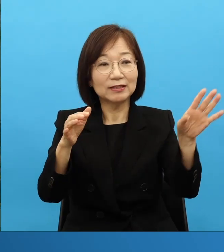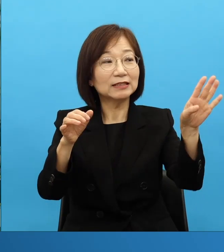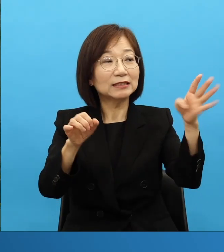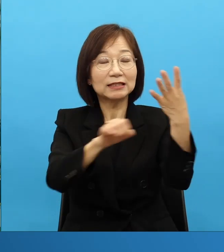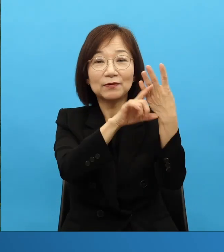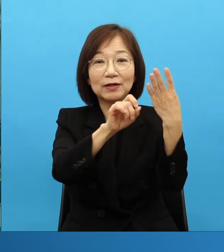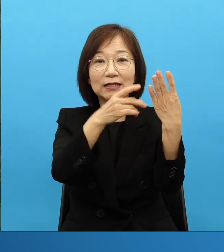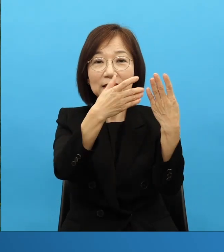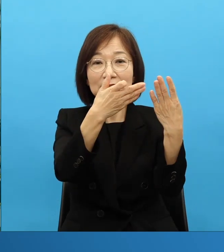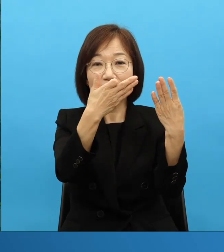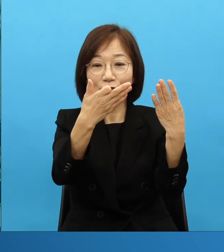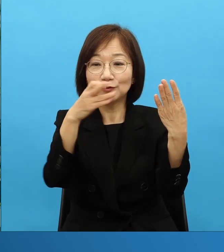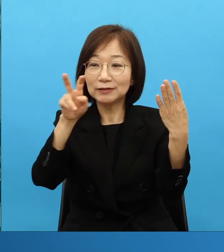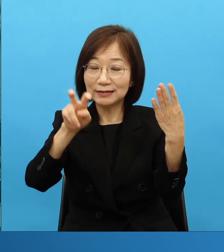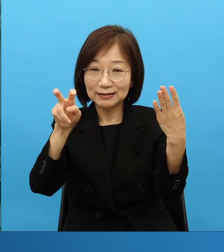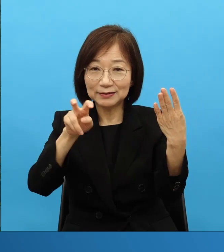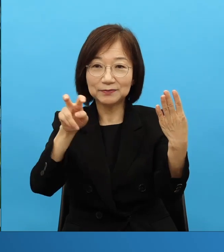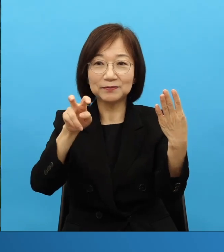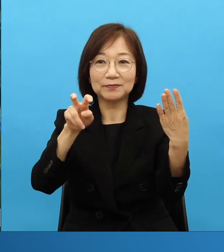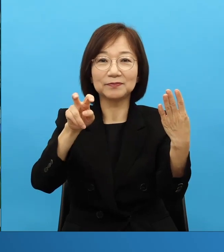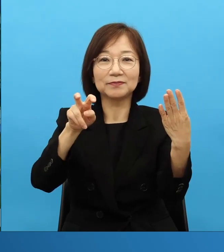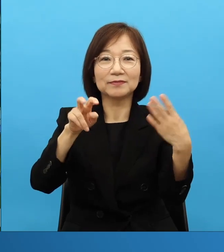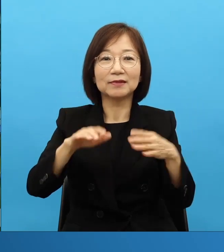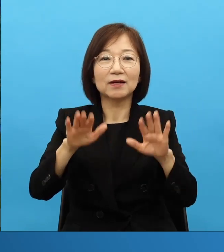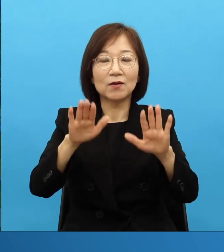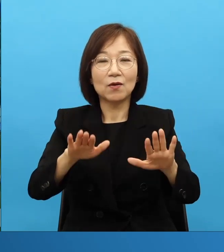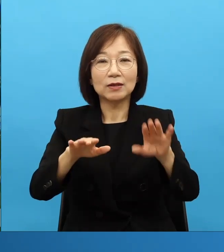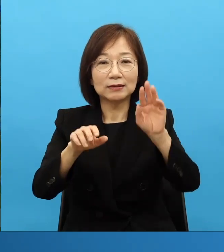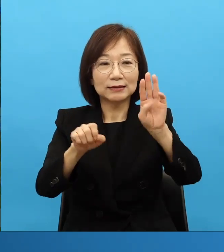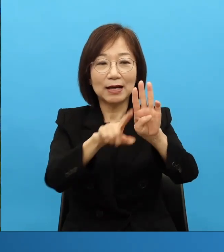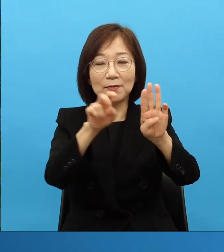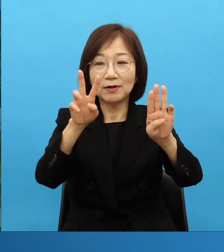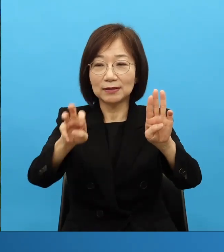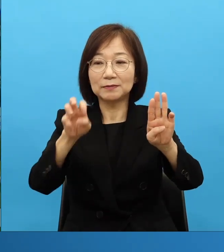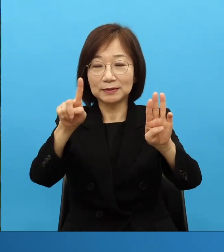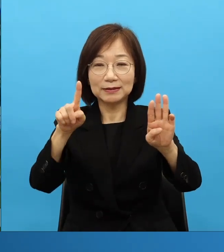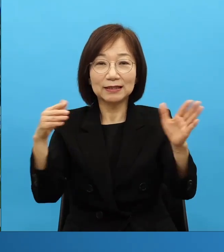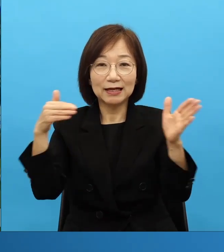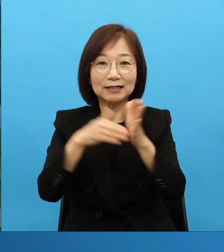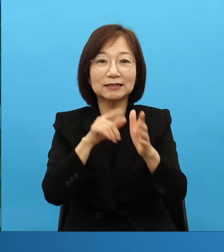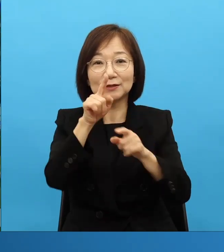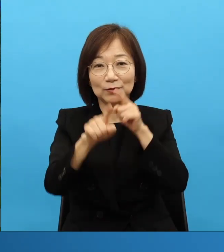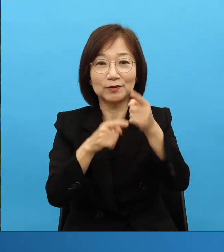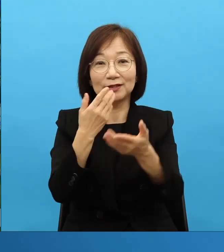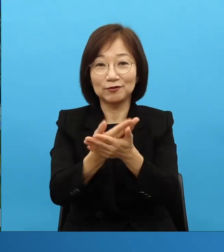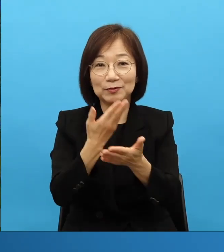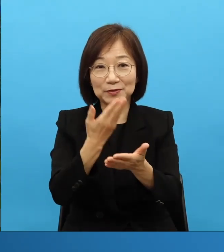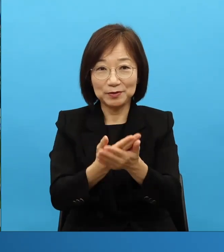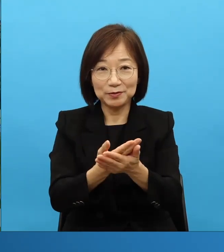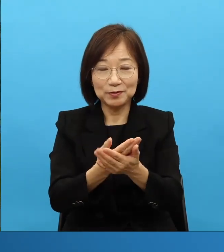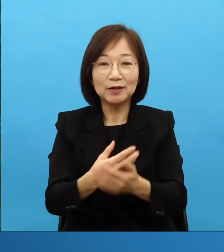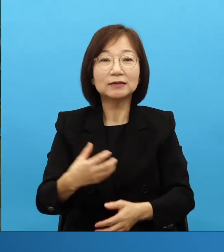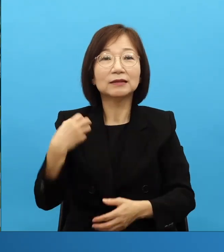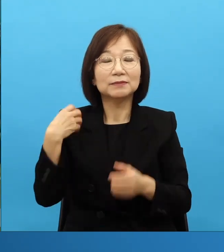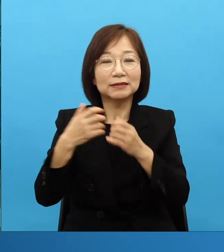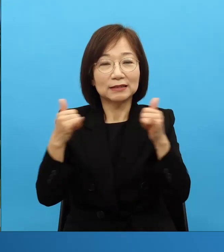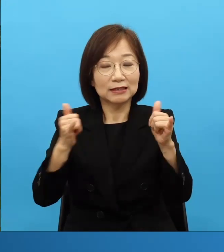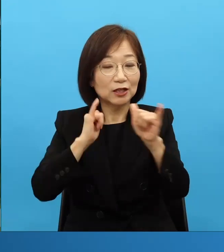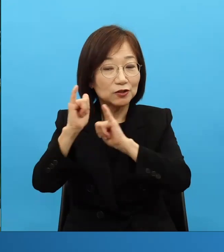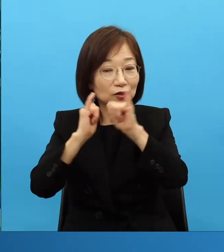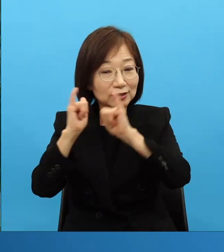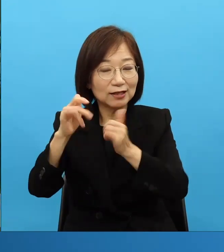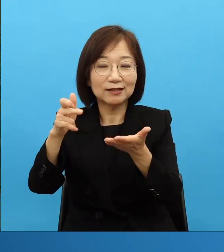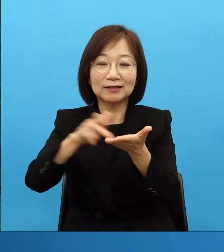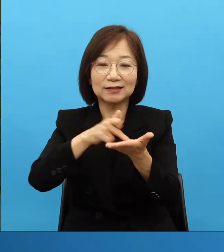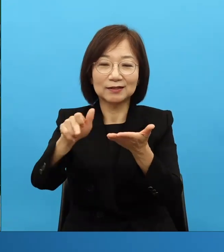19일부터 1박 2일간 열립니다. 오는 31일까지 등록받으며 선교대회 실무팀에 전화 또는 카카오톡으로